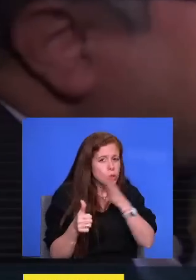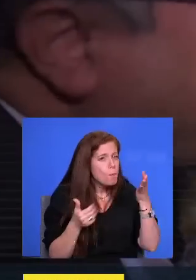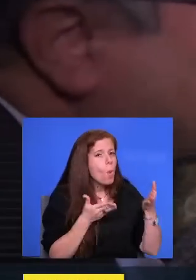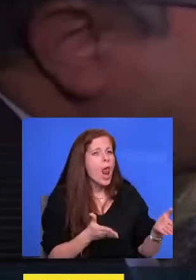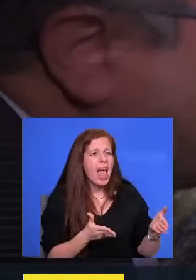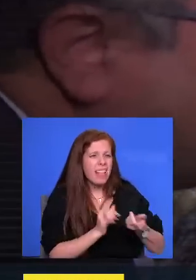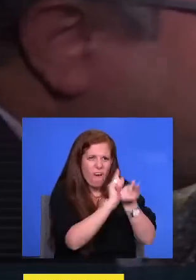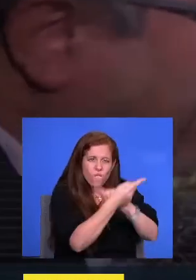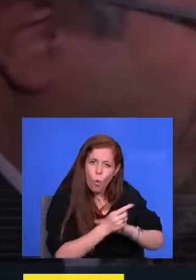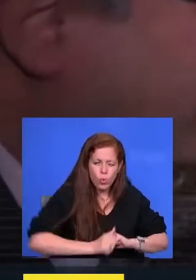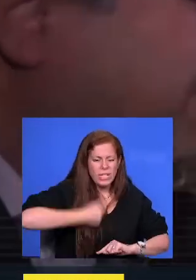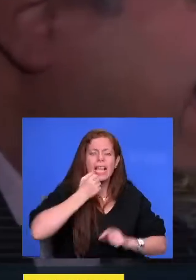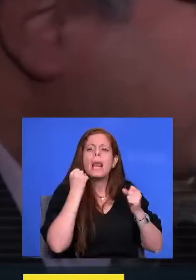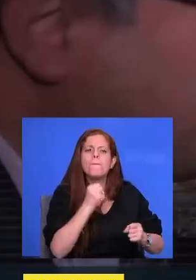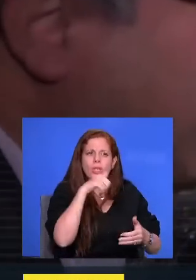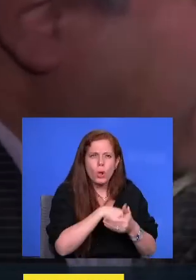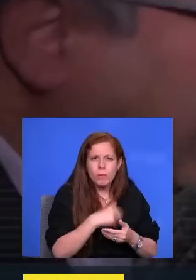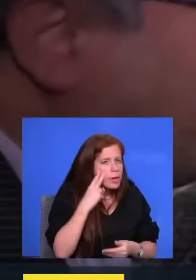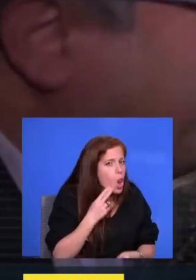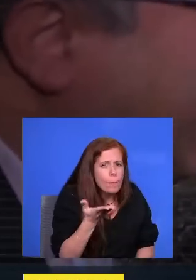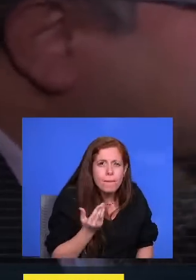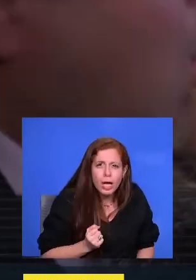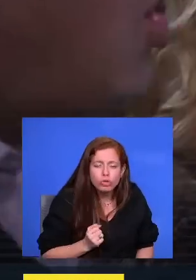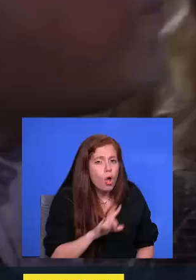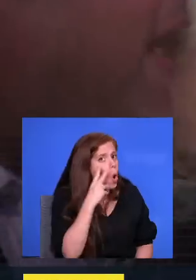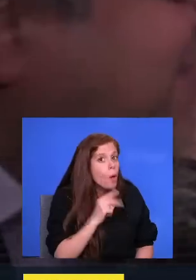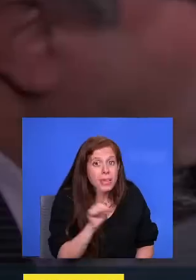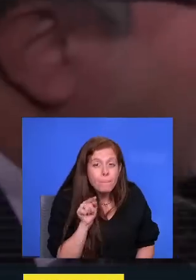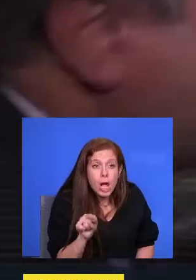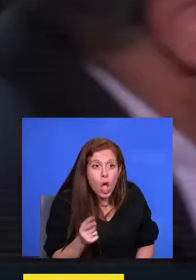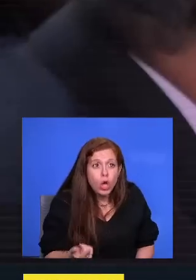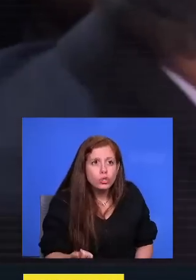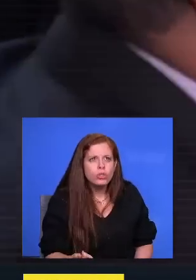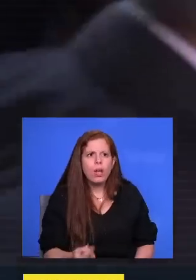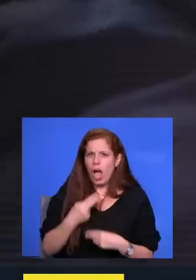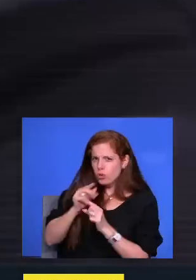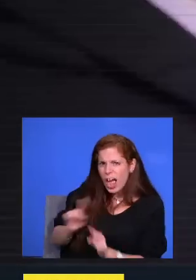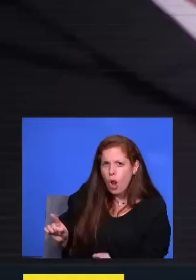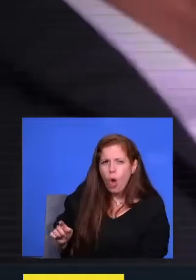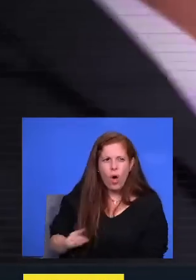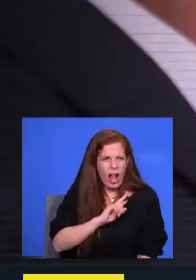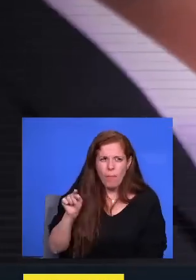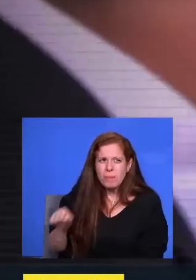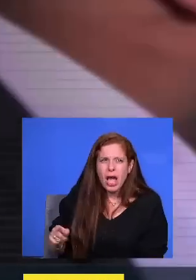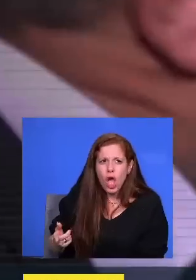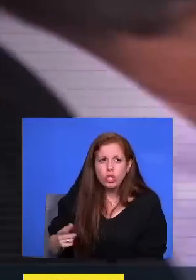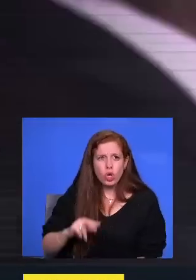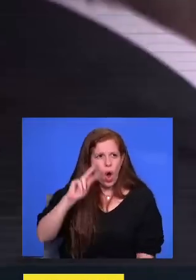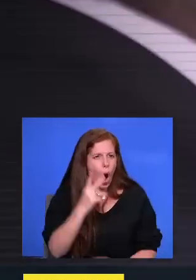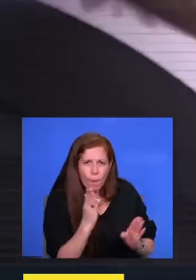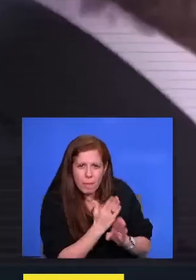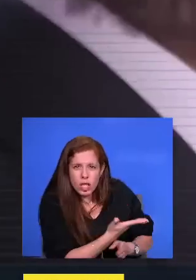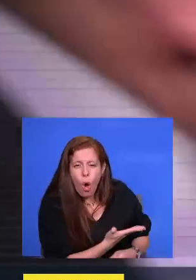אותו לשר לביטחון פנים. אתה לא מתבייש? אתה לא מתבייש? תשובה היא לא, אני לא מתבייש. עוד פעם תראו מתנחלים, עוד פעם